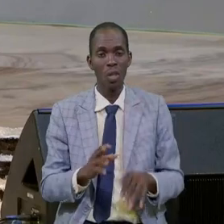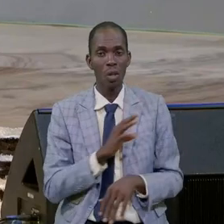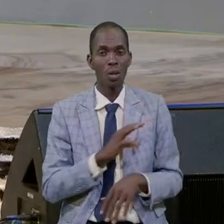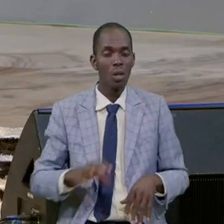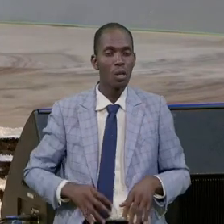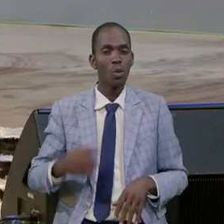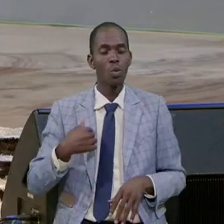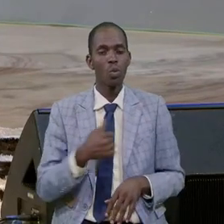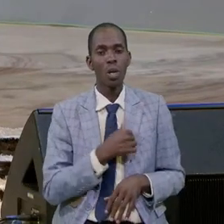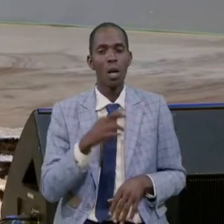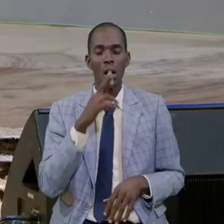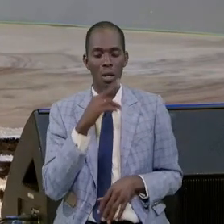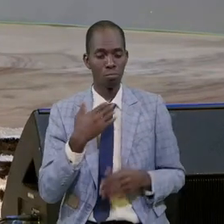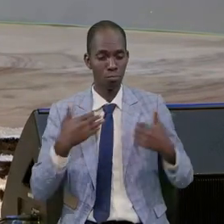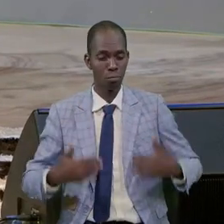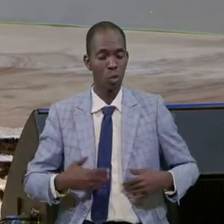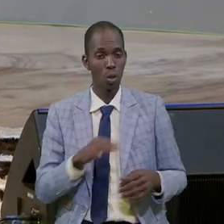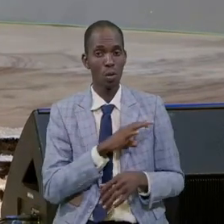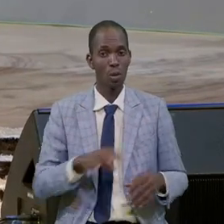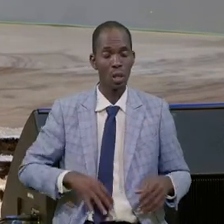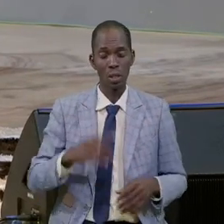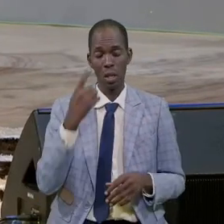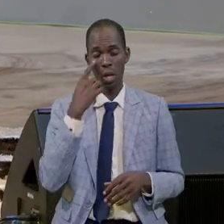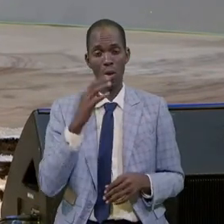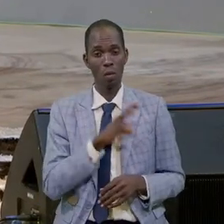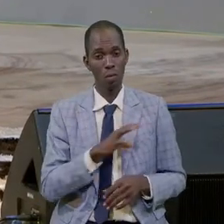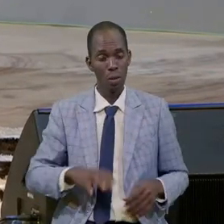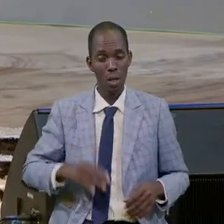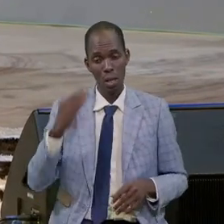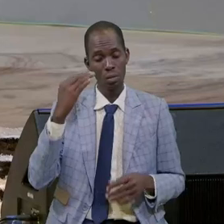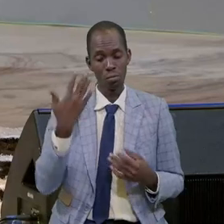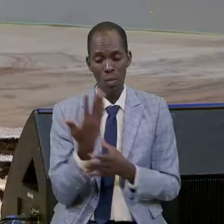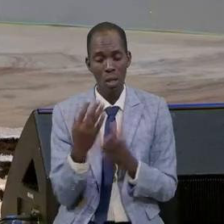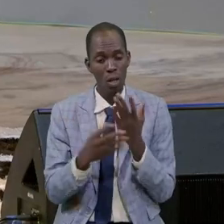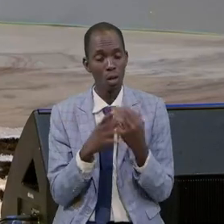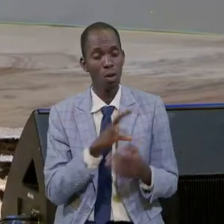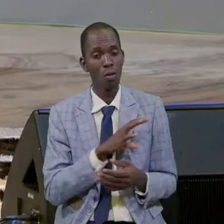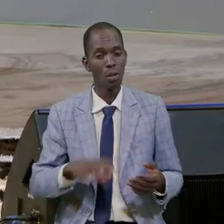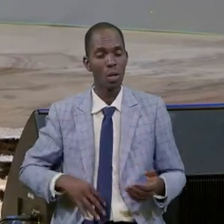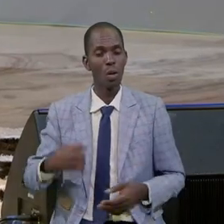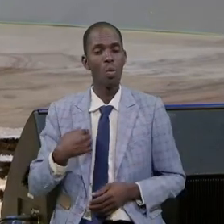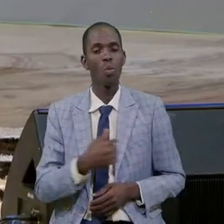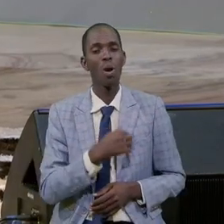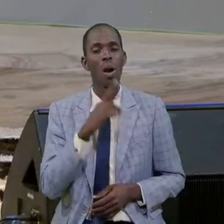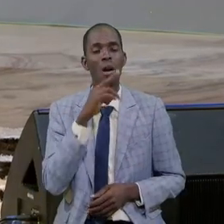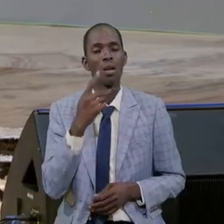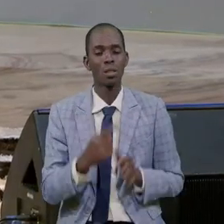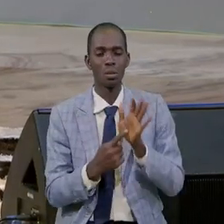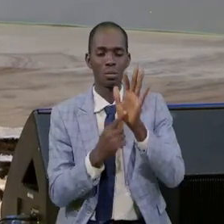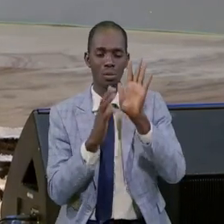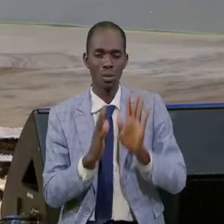Christ. Nous sommes les mains de Christ. Nous sommes les yeux de Christ. Nous sommes les représentants de Christ ici sur